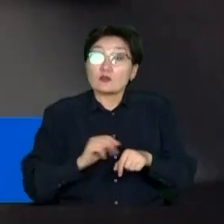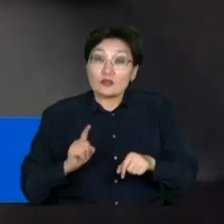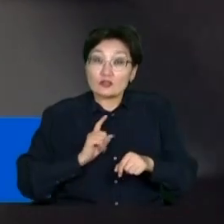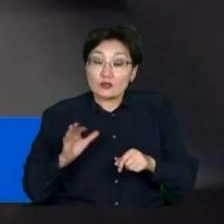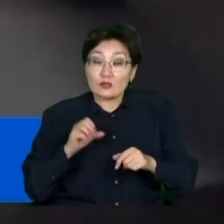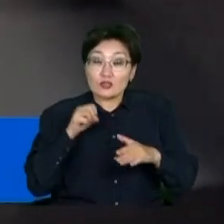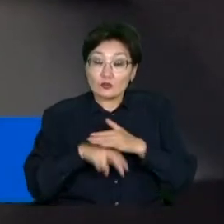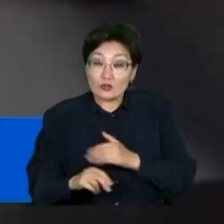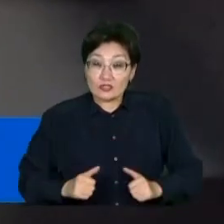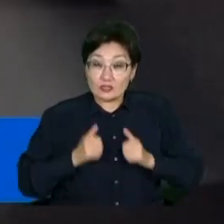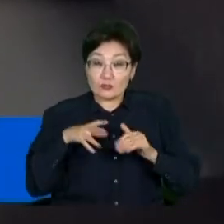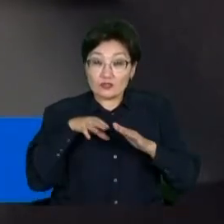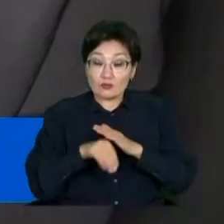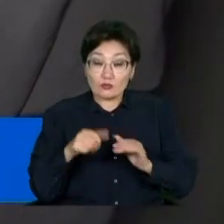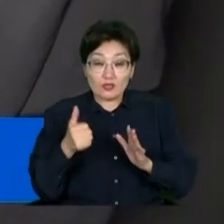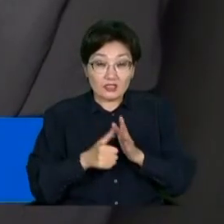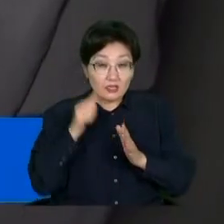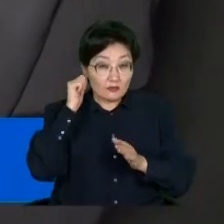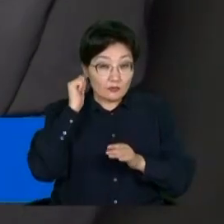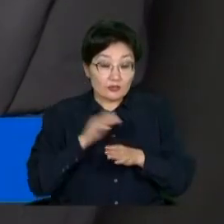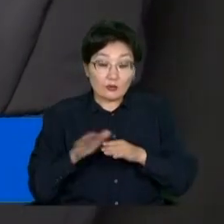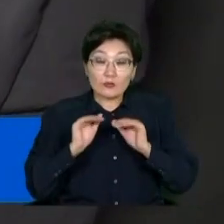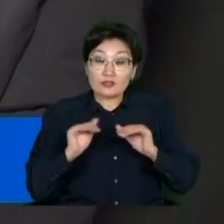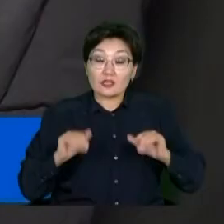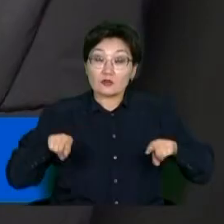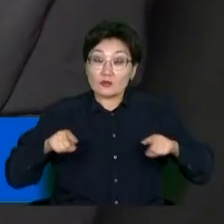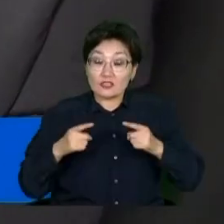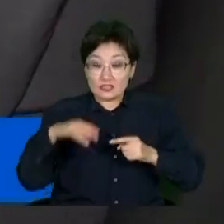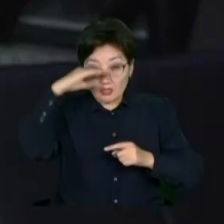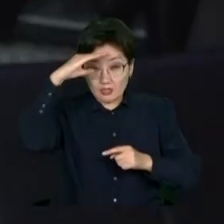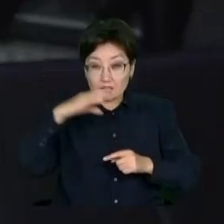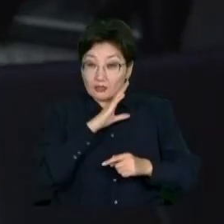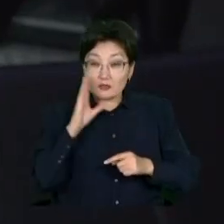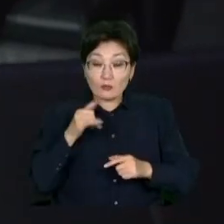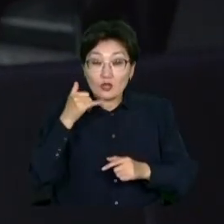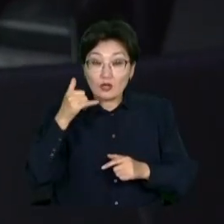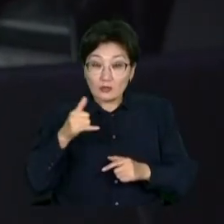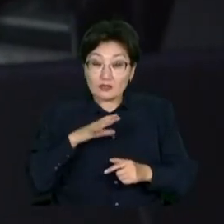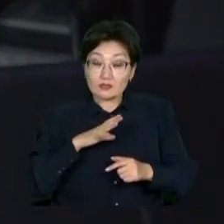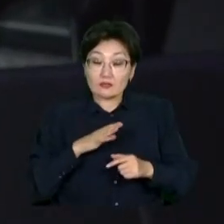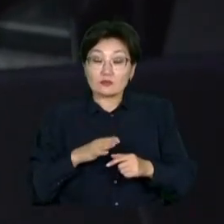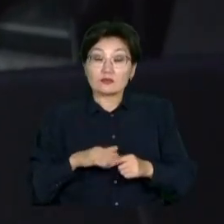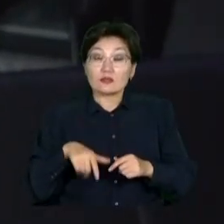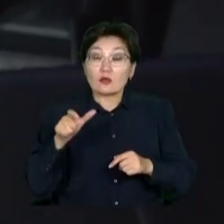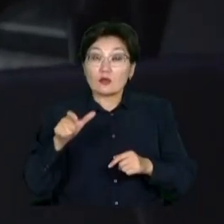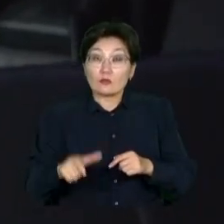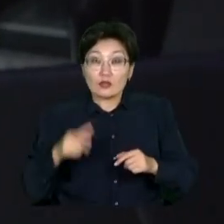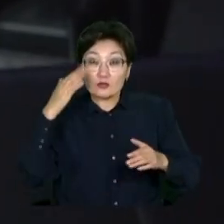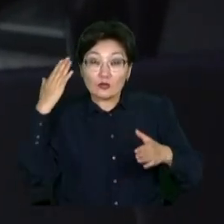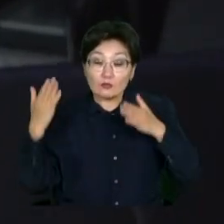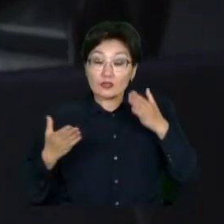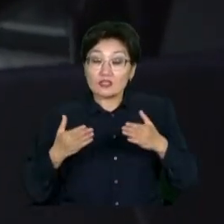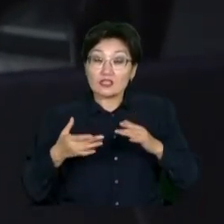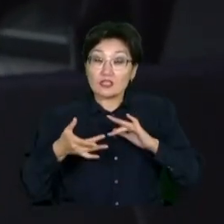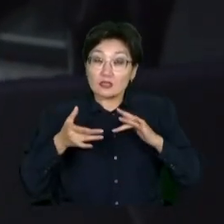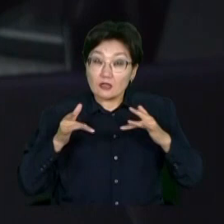қашуға тырысты. Араларындағы кәмелет жасына толмағандарды ұстап ата-анасына хабар берді. Азамат ойын сауық мекемесінде ондан кейін отыр, сол